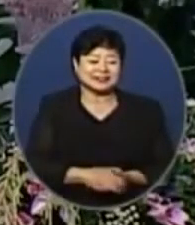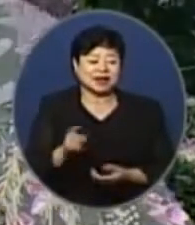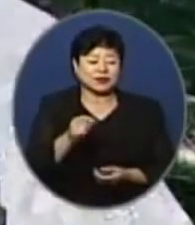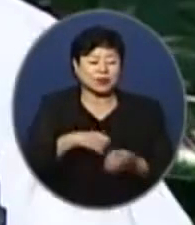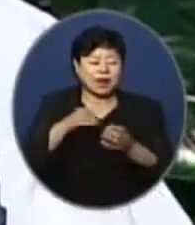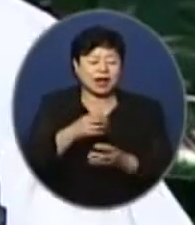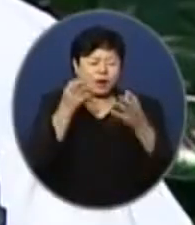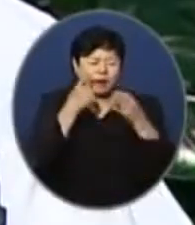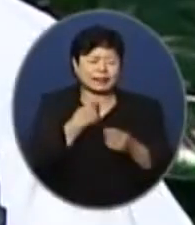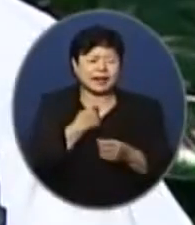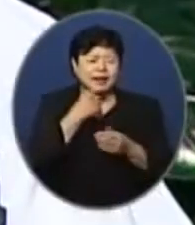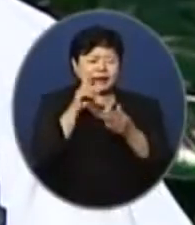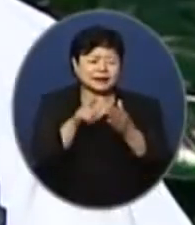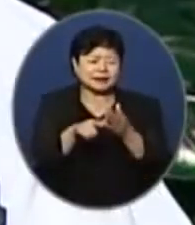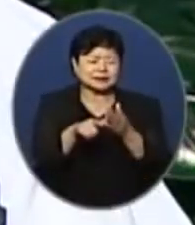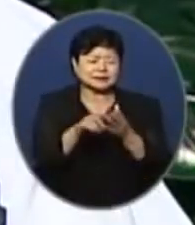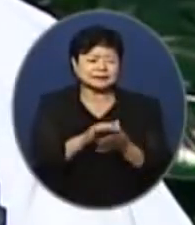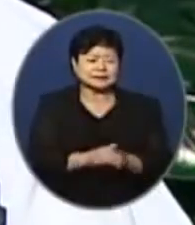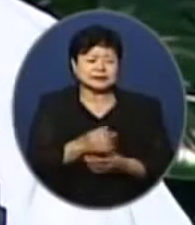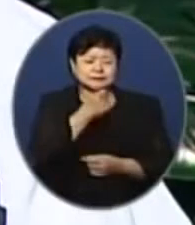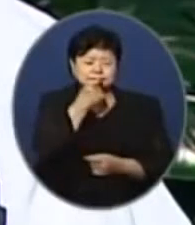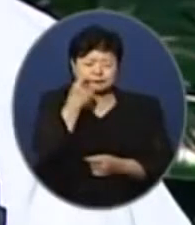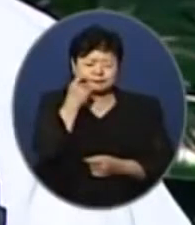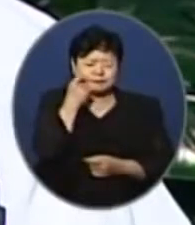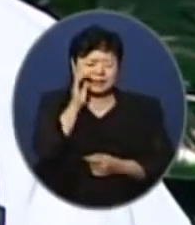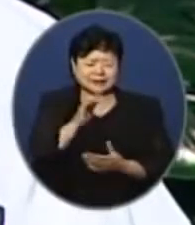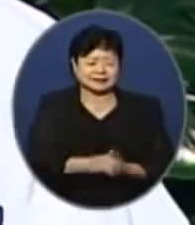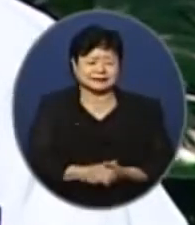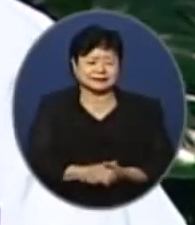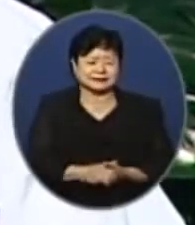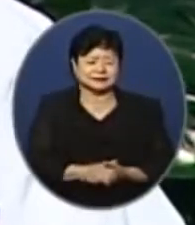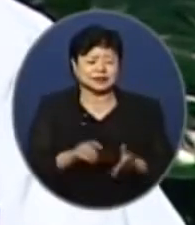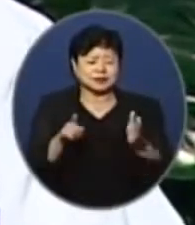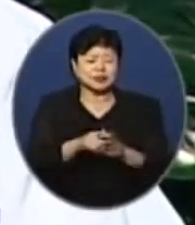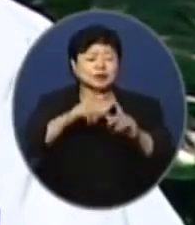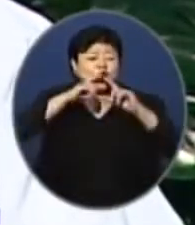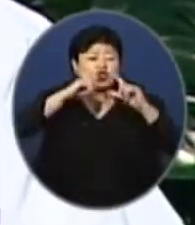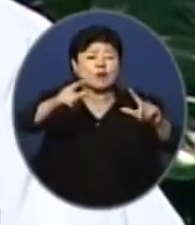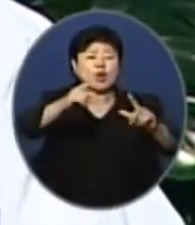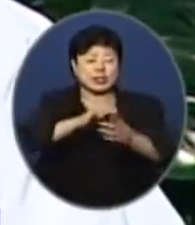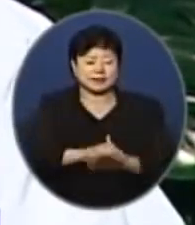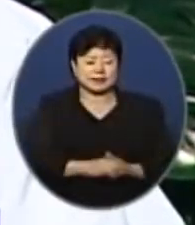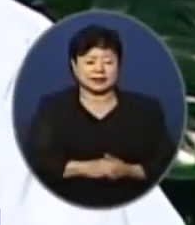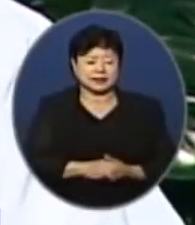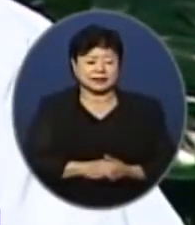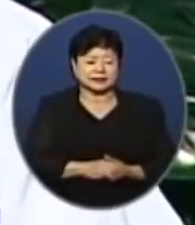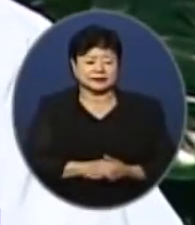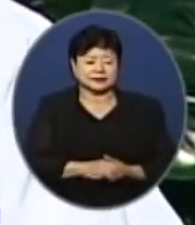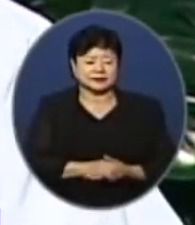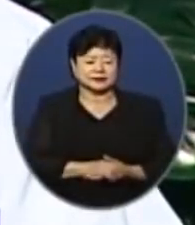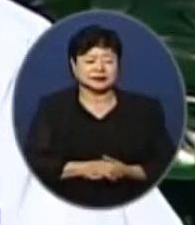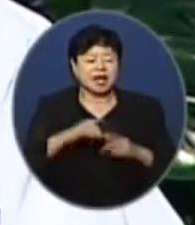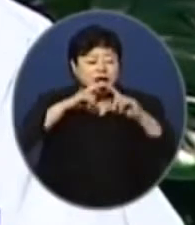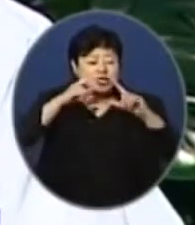어떠한 환난과 고난이 다가온다고 해서 입을 다물고 있으면 안 됩니다. 우리가 믿음으로 선포해야 됩니다. 절대 긍정의 메시지를